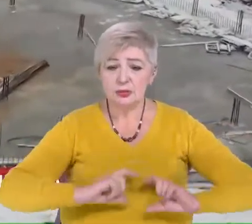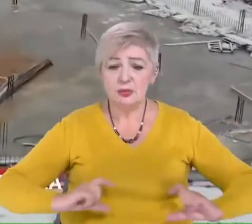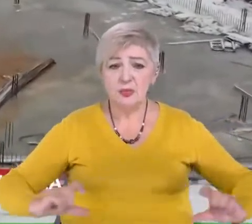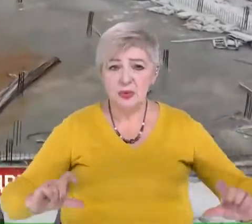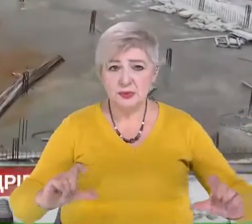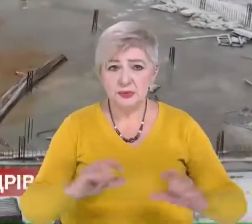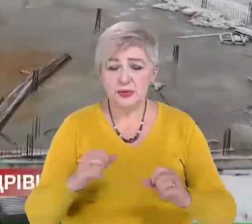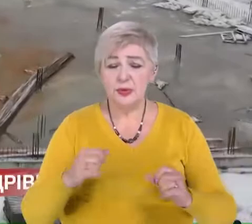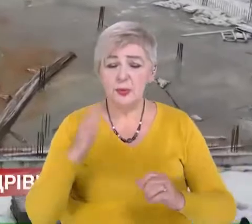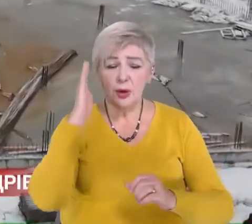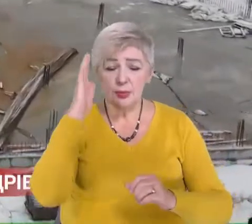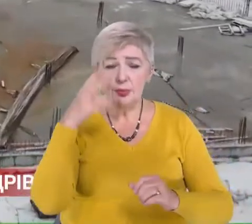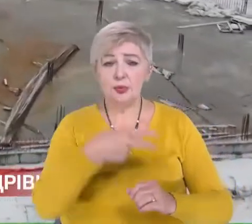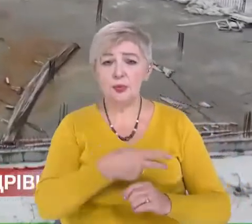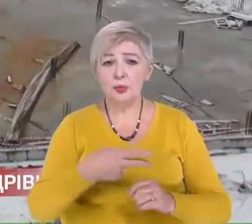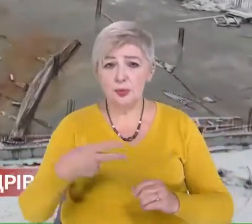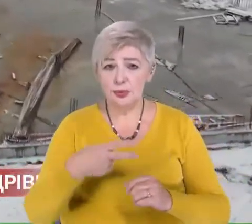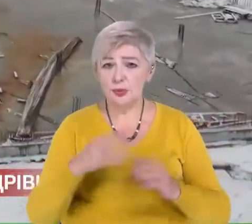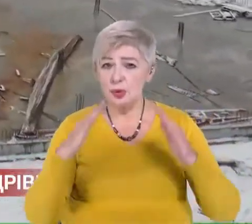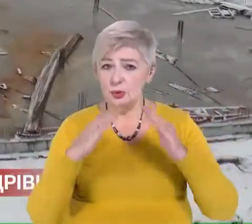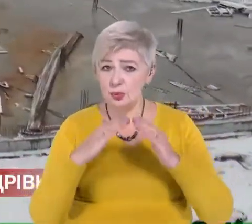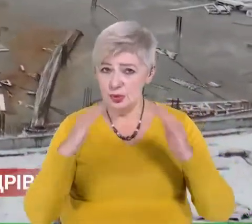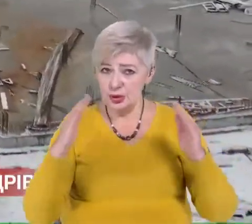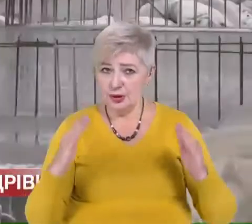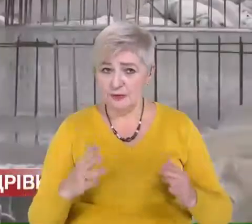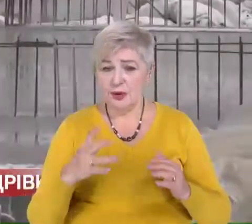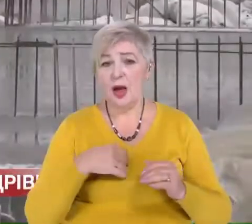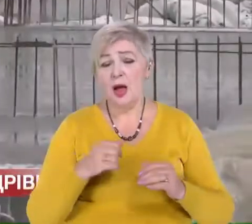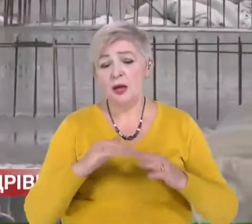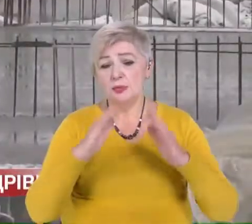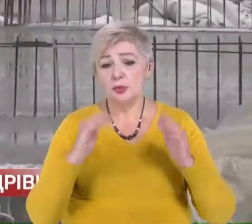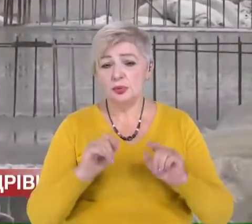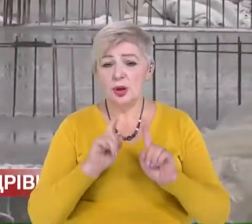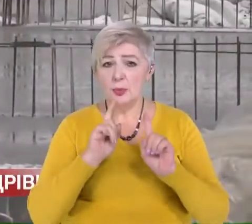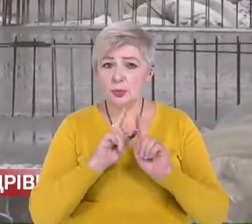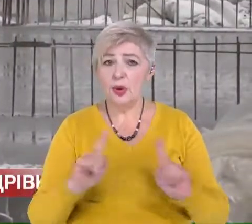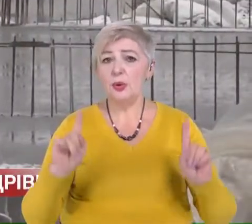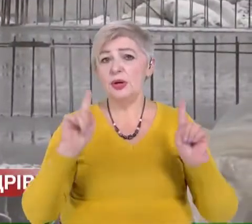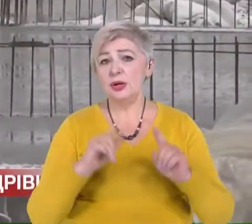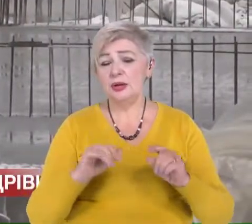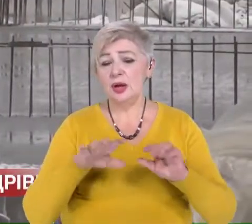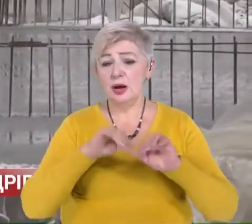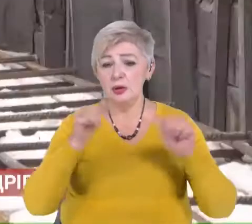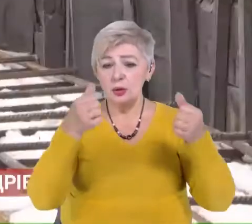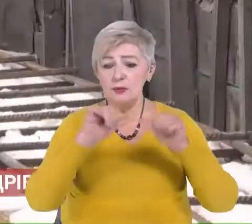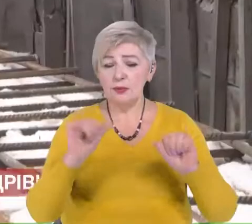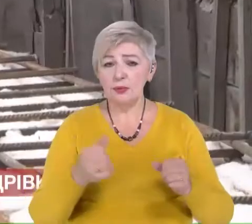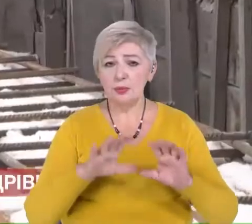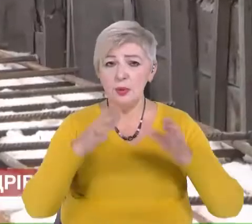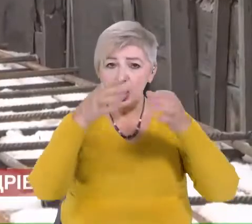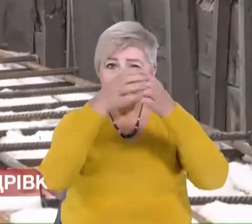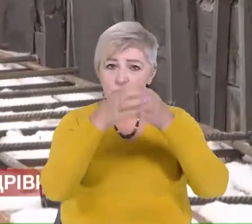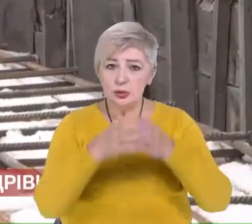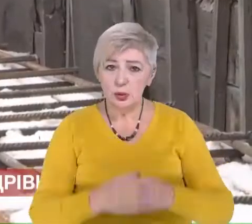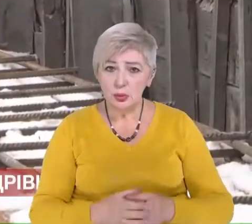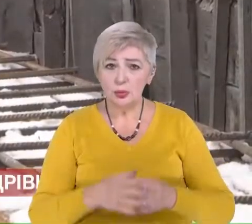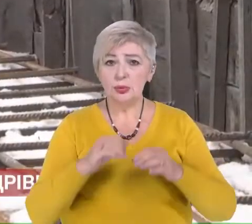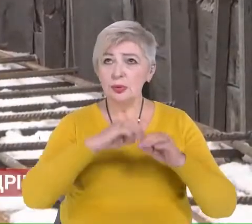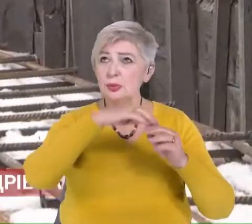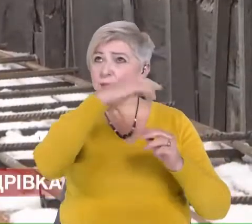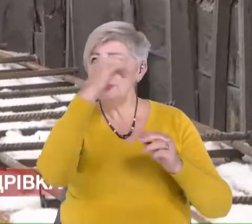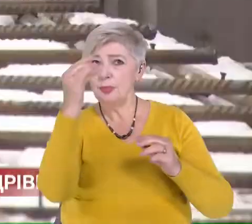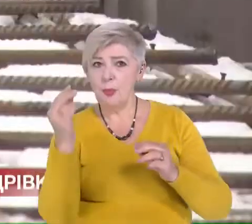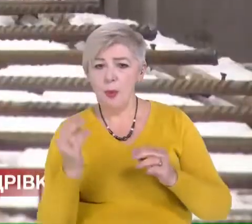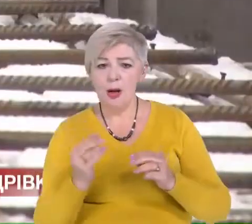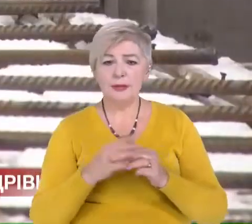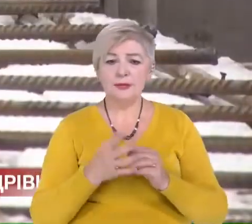майбутньої двоповерхової будівлі. Споруда буде оригінальної форми із круглими колонами та радіусними балками.